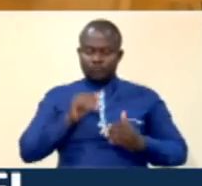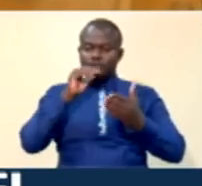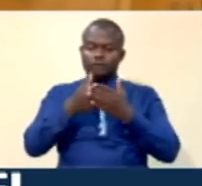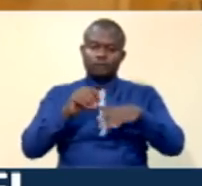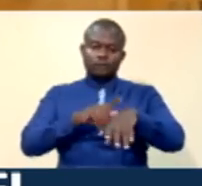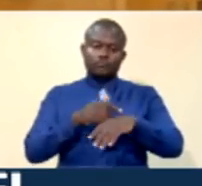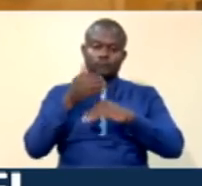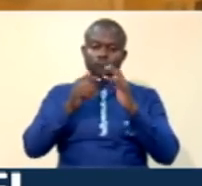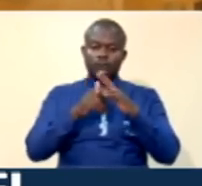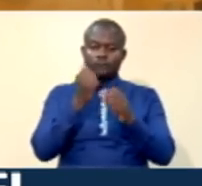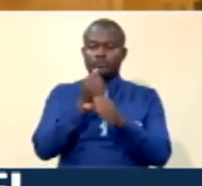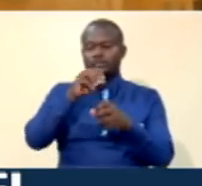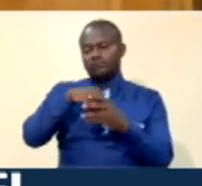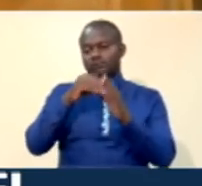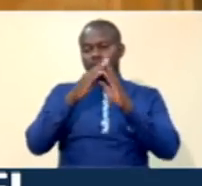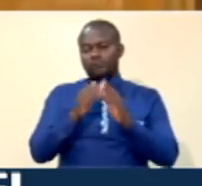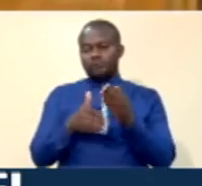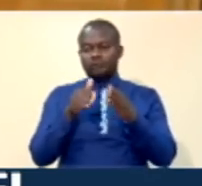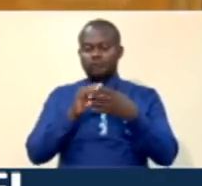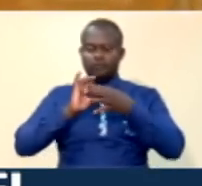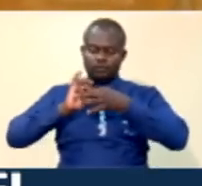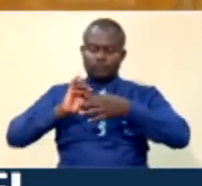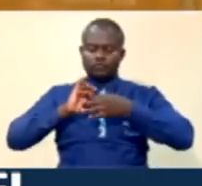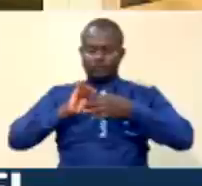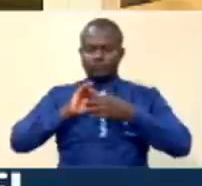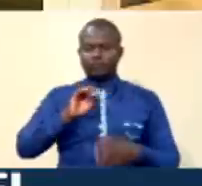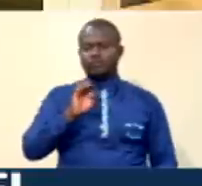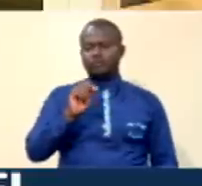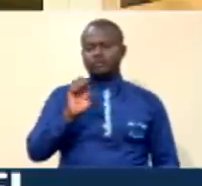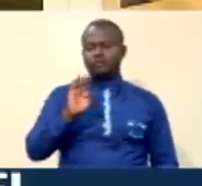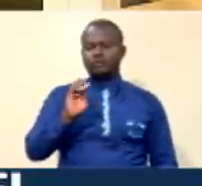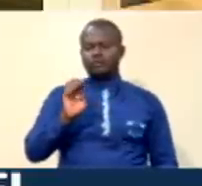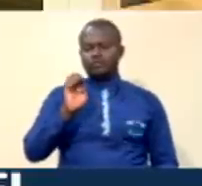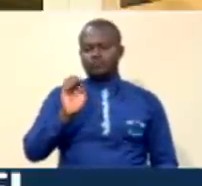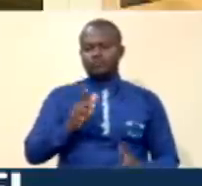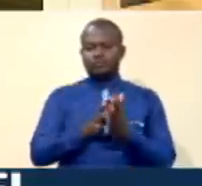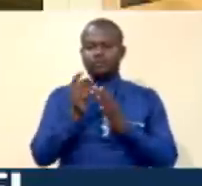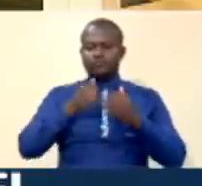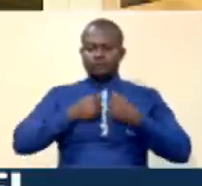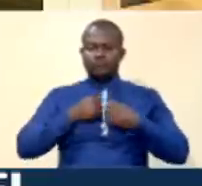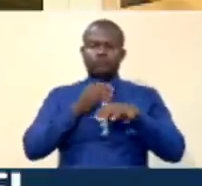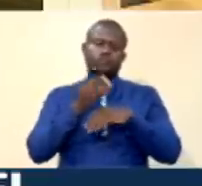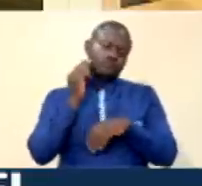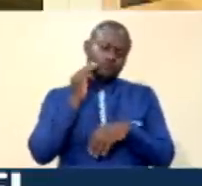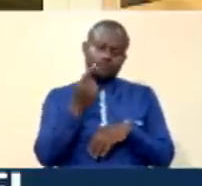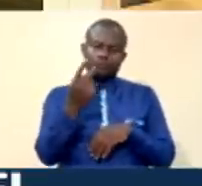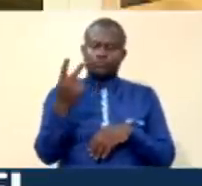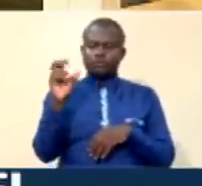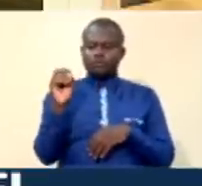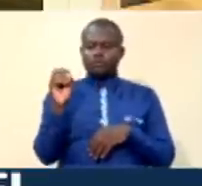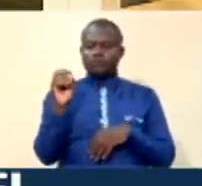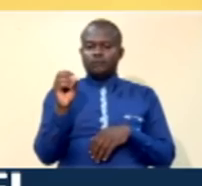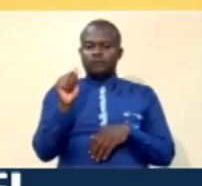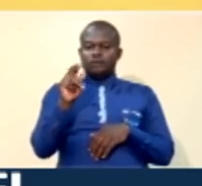ihita itangira no gukorerwamo. Iyi nzu yubatswe ku bufatanye na Inabel, itwaye amafaranga y'u Rwanda asaga miliyoni 120.